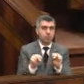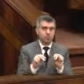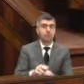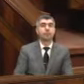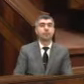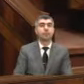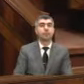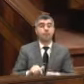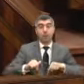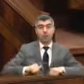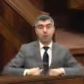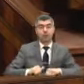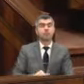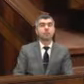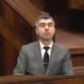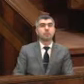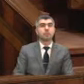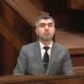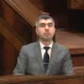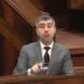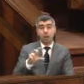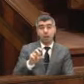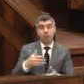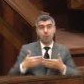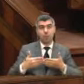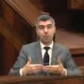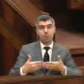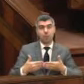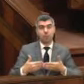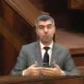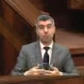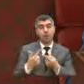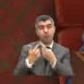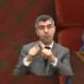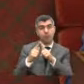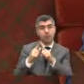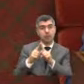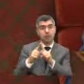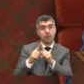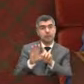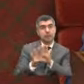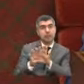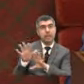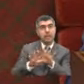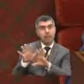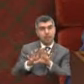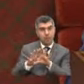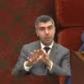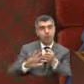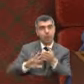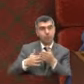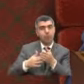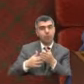الوزير كتعرفوا على انه اليوم واحد المجموعه ديال التدابير تاخذت، وبعد خطرات